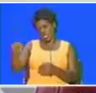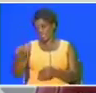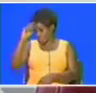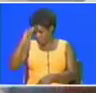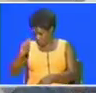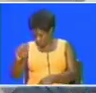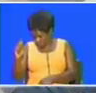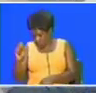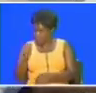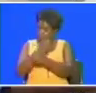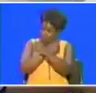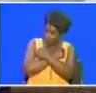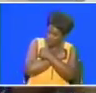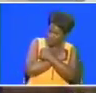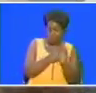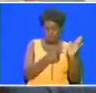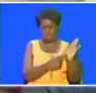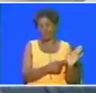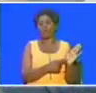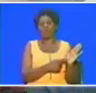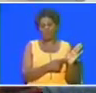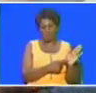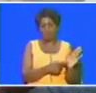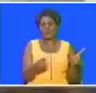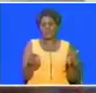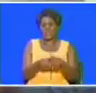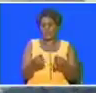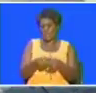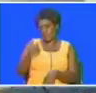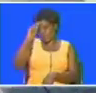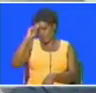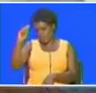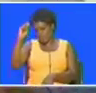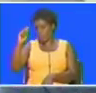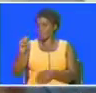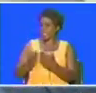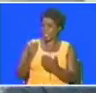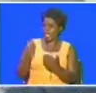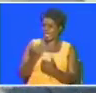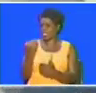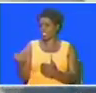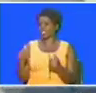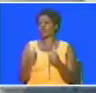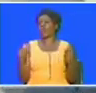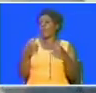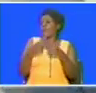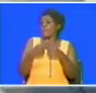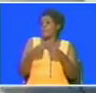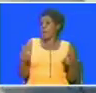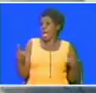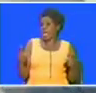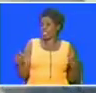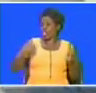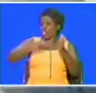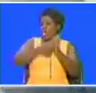Ukimheshimu, ukimpenda, ukimuonesha ile upendo wako nini, yani yako kama familia, atakuangalia watoto vizuri. Lakini kama utafungia